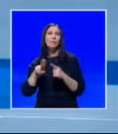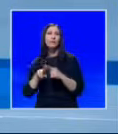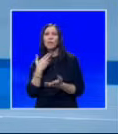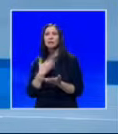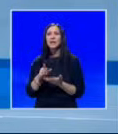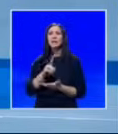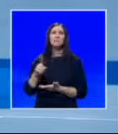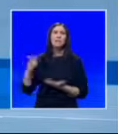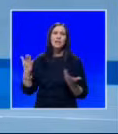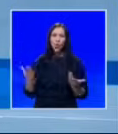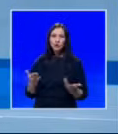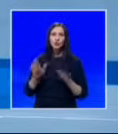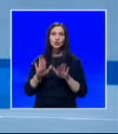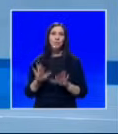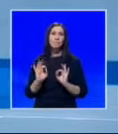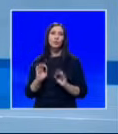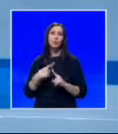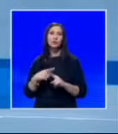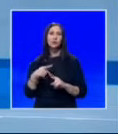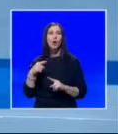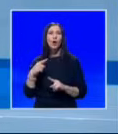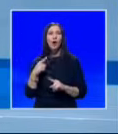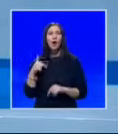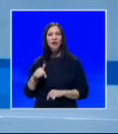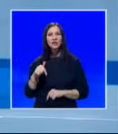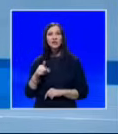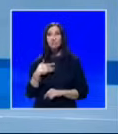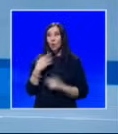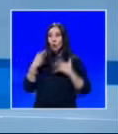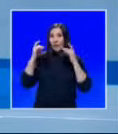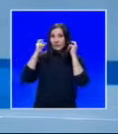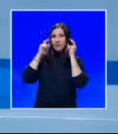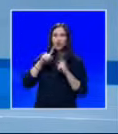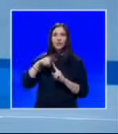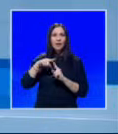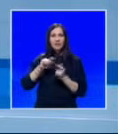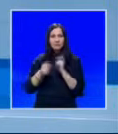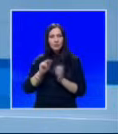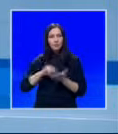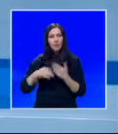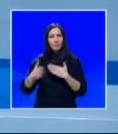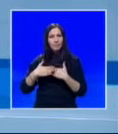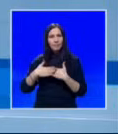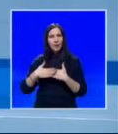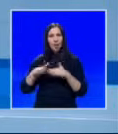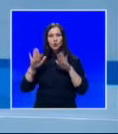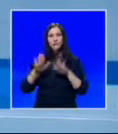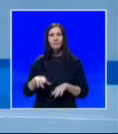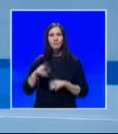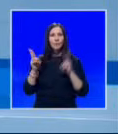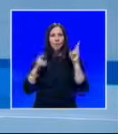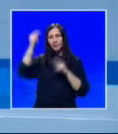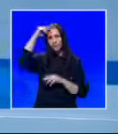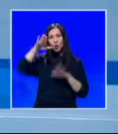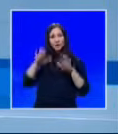айде ще оставим Христо Гаджев, примерно. Макар че Тагарев за мен е голяма изненада, че е сменен, но да отбележим за ПП оставането на ИДБ,